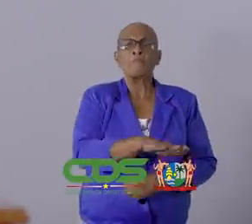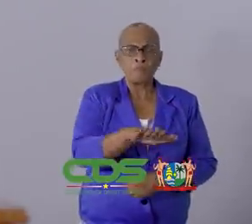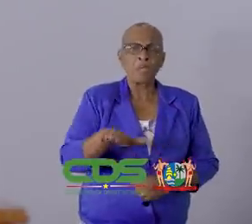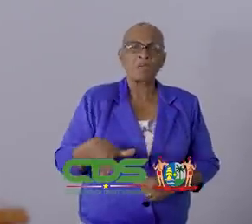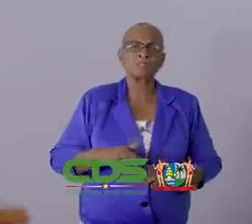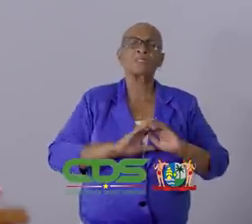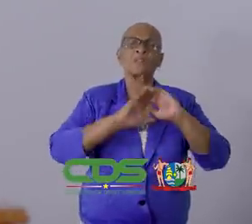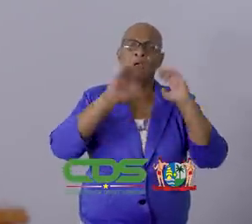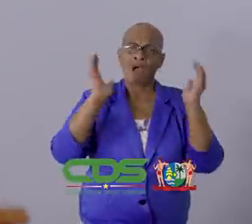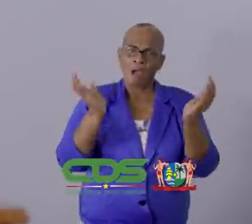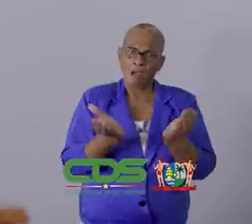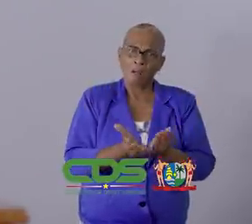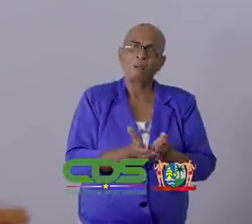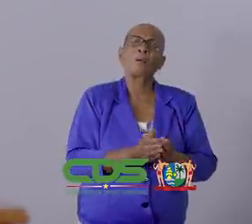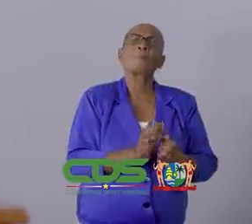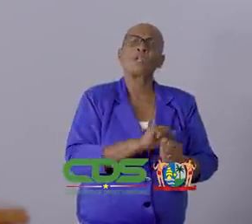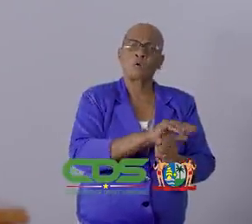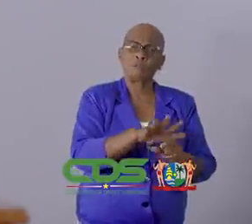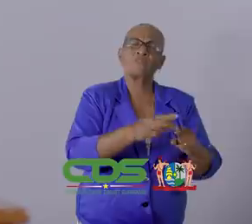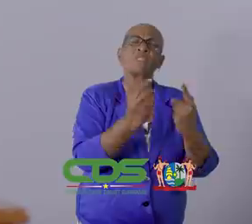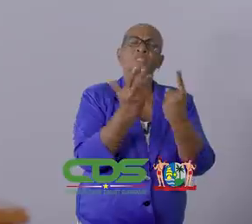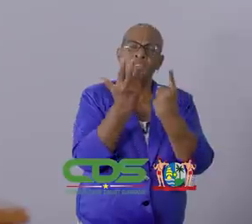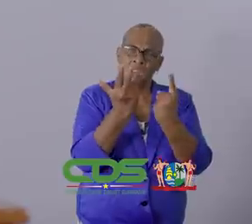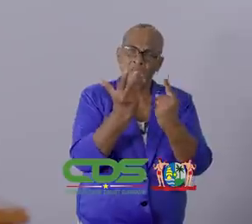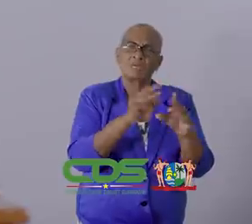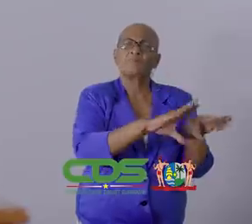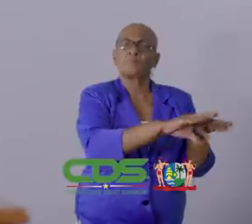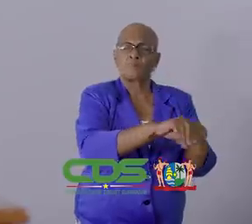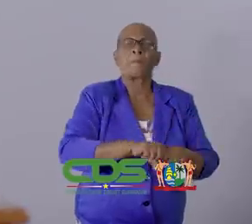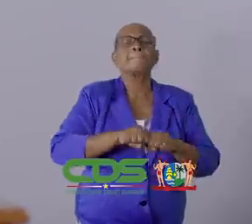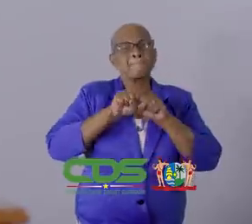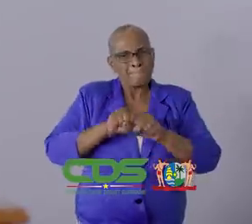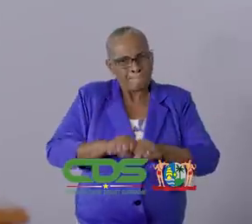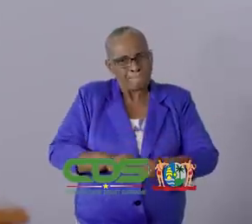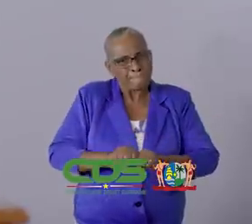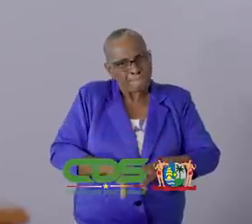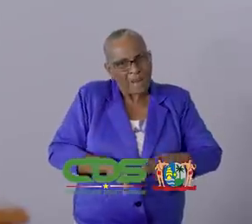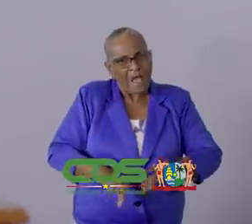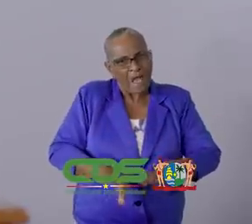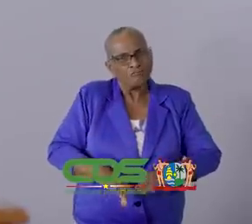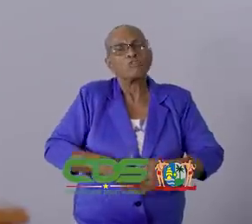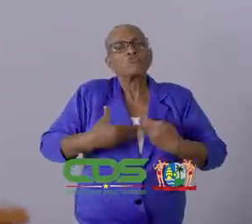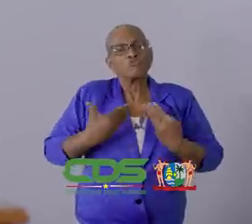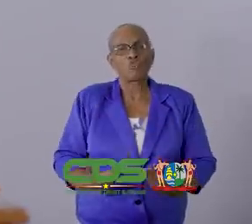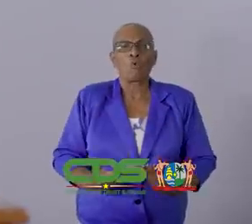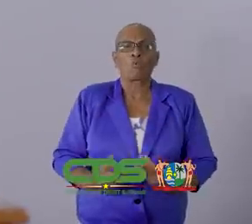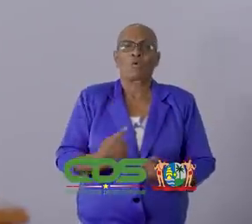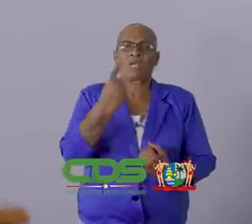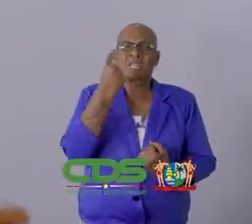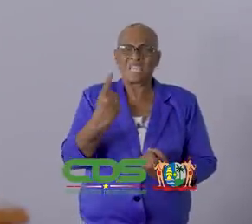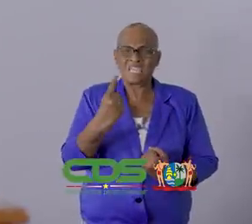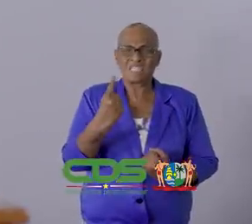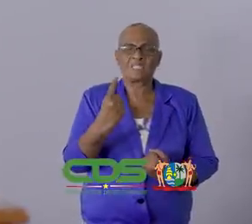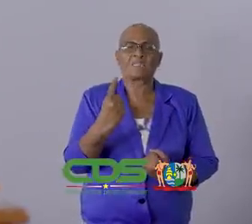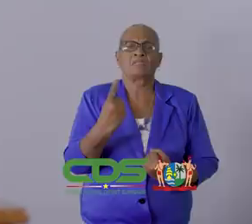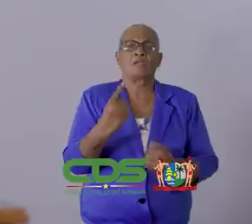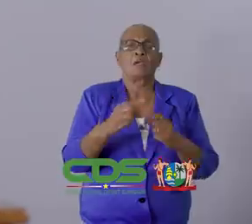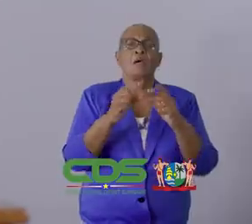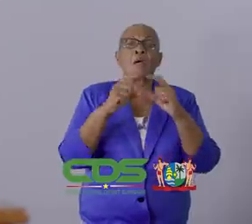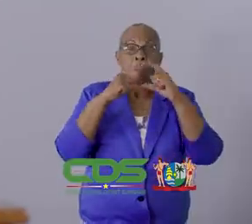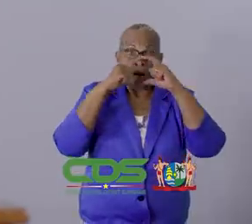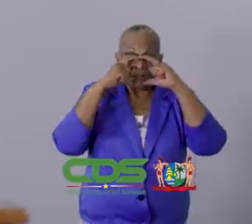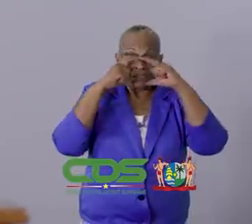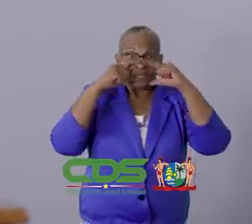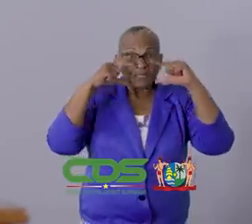Landgenoten, de algemene COVID-19 maatregelen blijven van kracht. 1. Draag uw